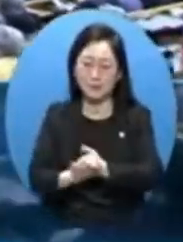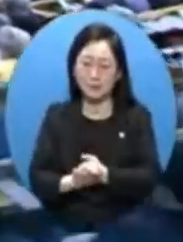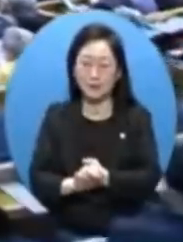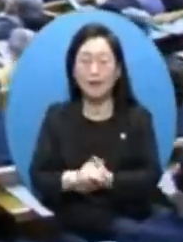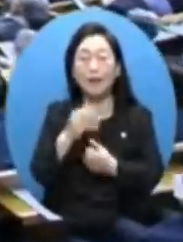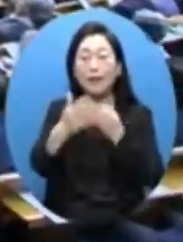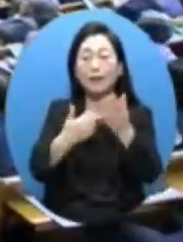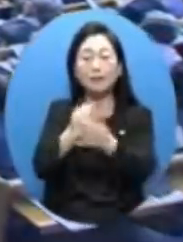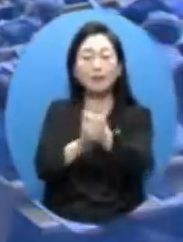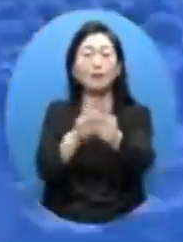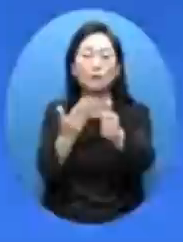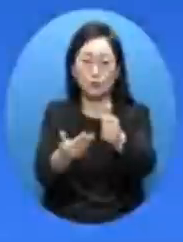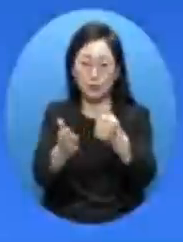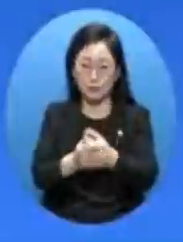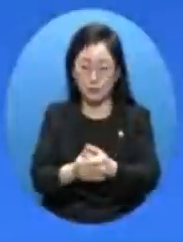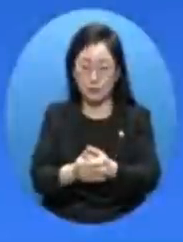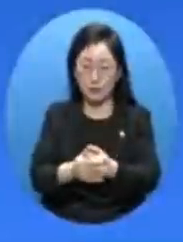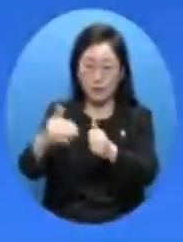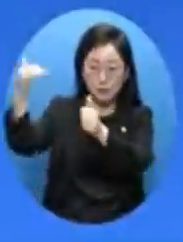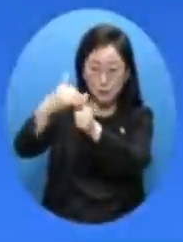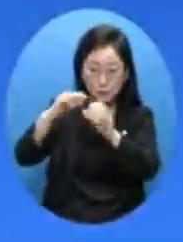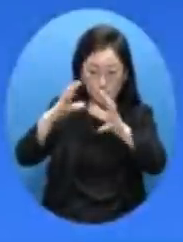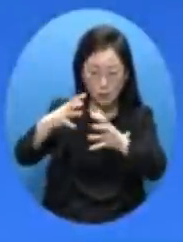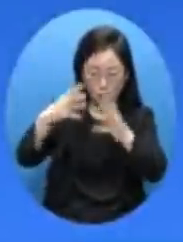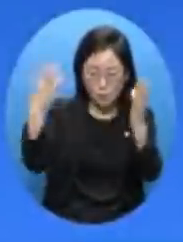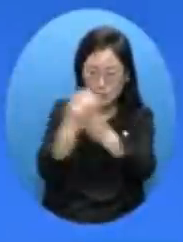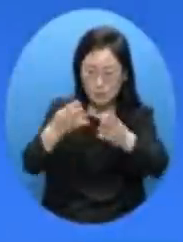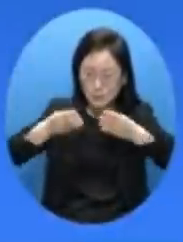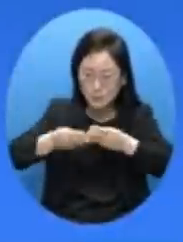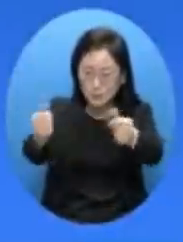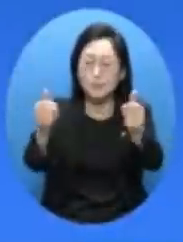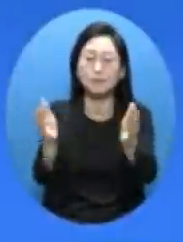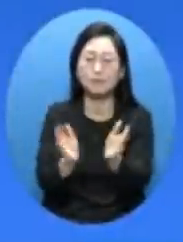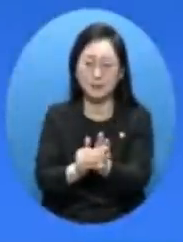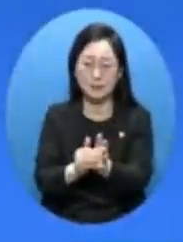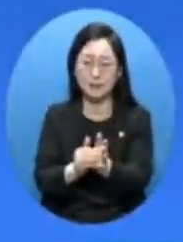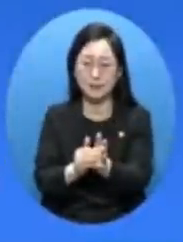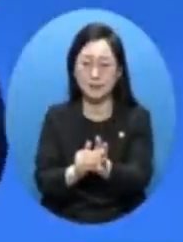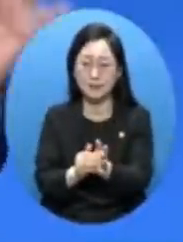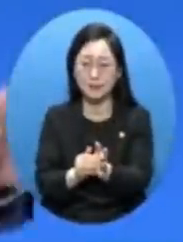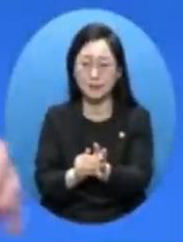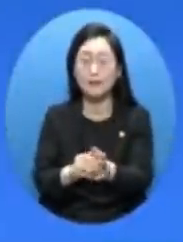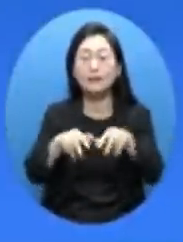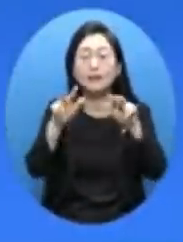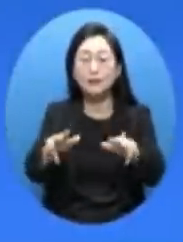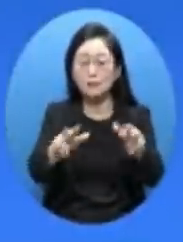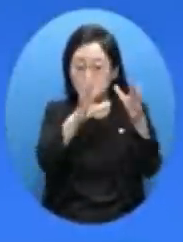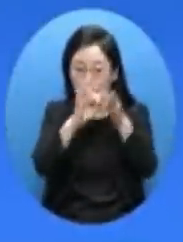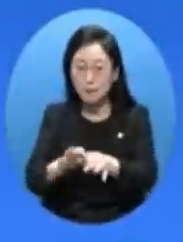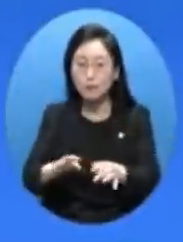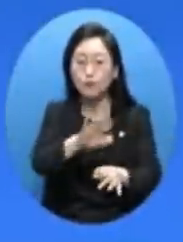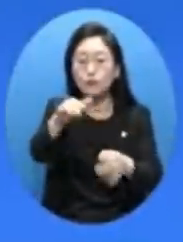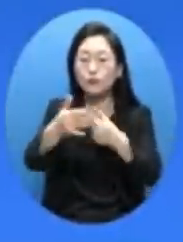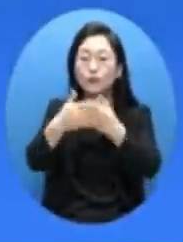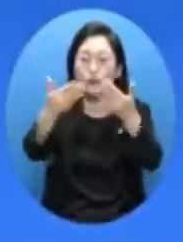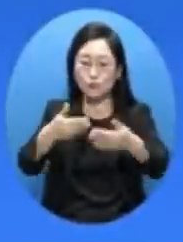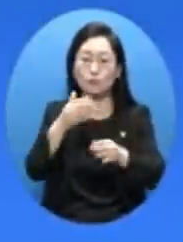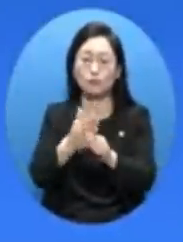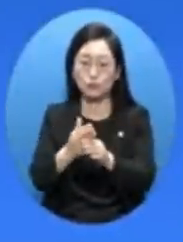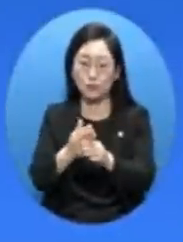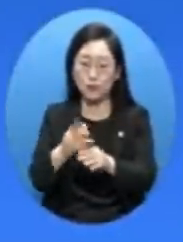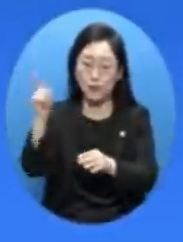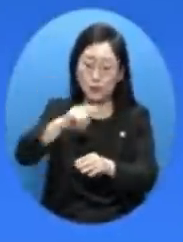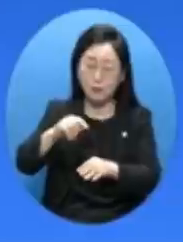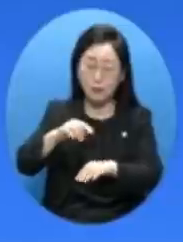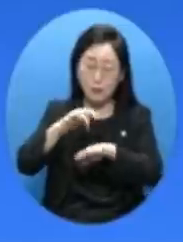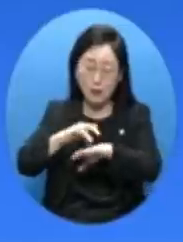하나님께서 도와주셔서 이 블레셋 군사를 완전히 쳐서 물리치게 만들어 주셨습니다. 지금도 하나님 우리를 돕고 계신 것입니다. 어떤 흑암의